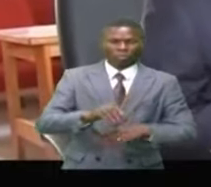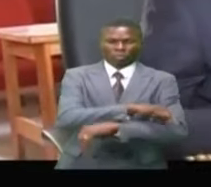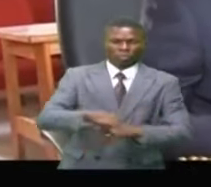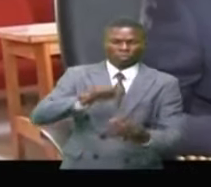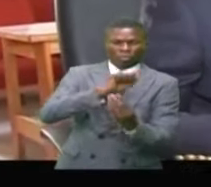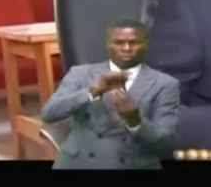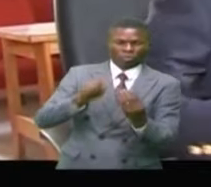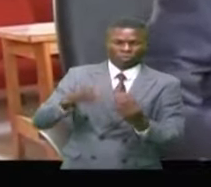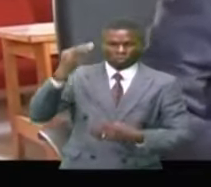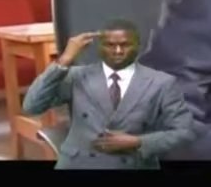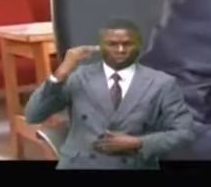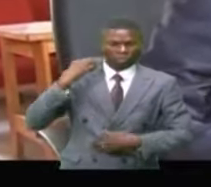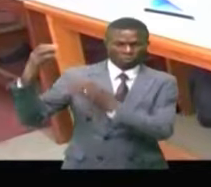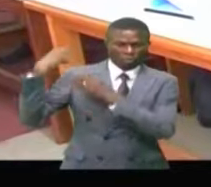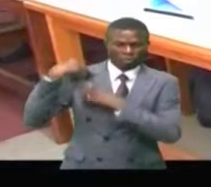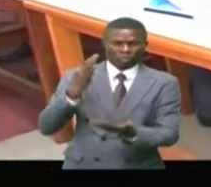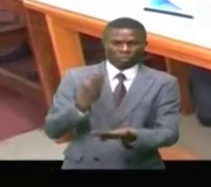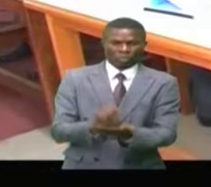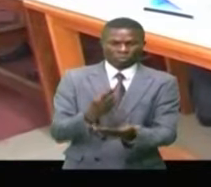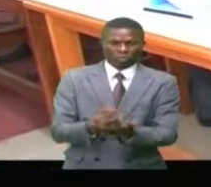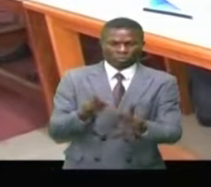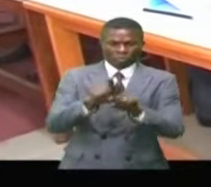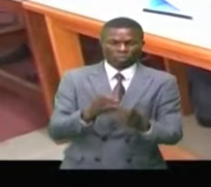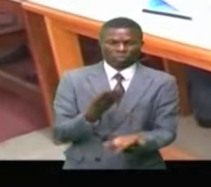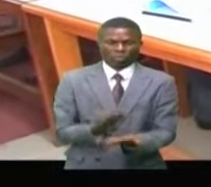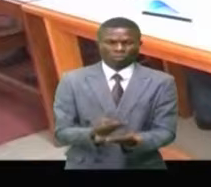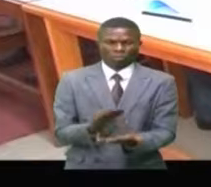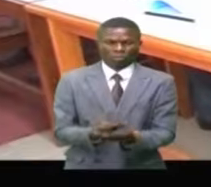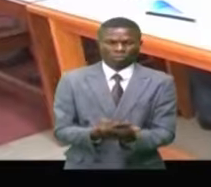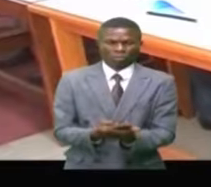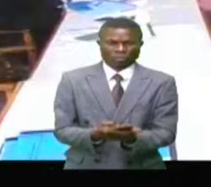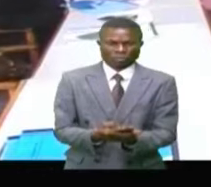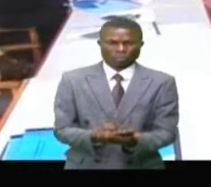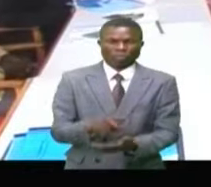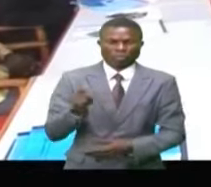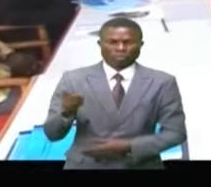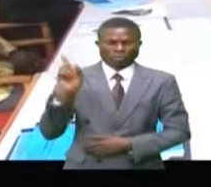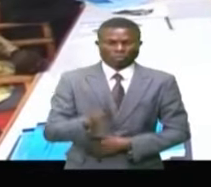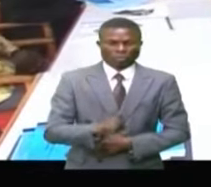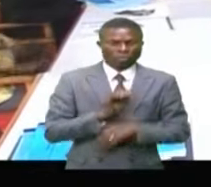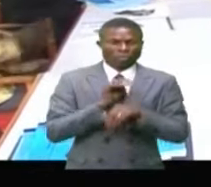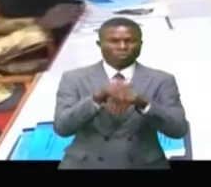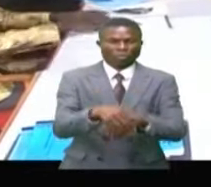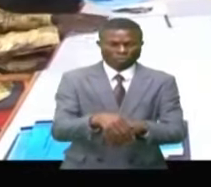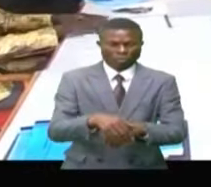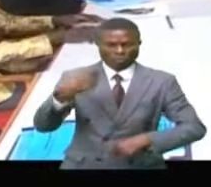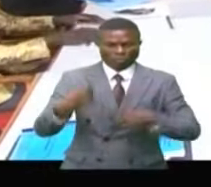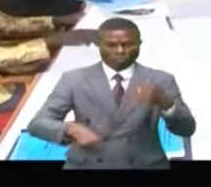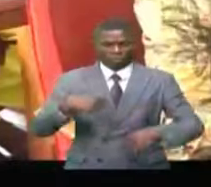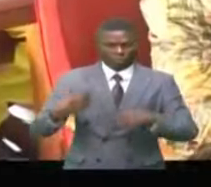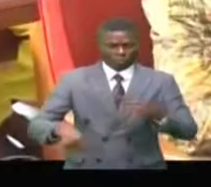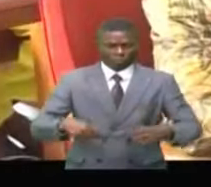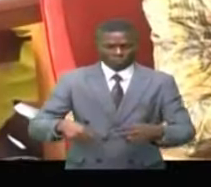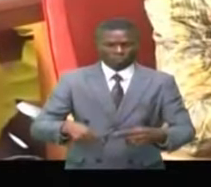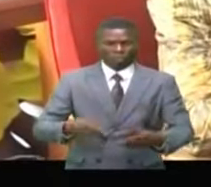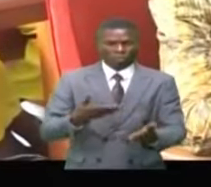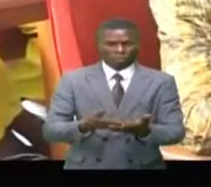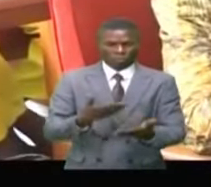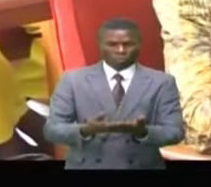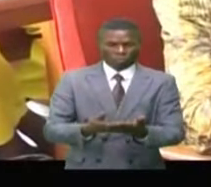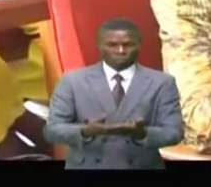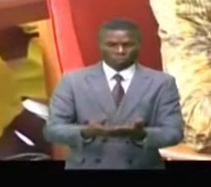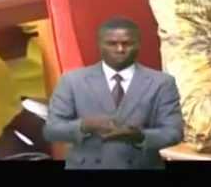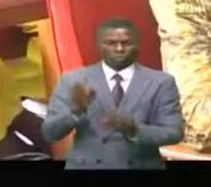son ministre en charge des finances et du budget. Babi Vangu est venu participer au débat contradictoire à la